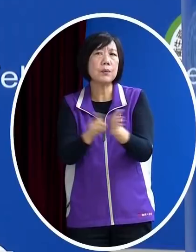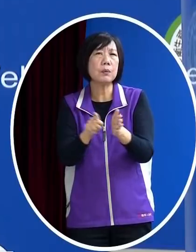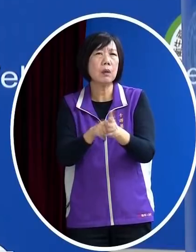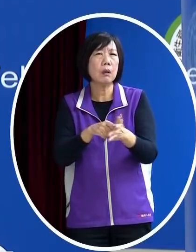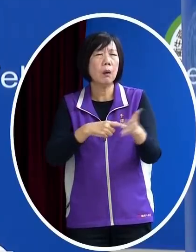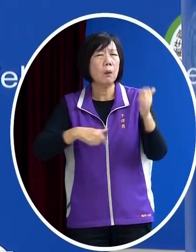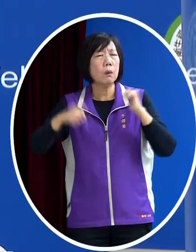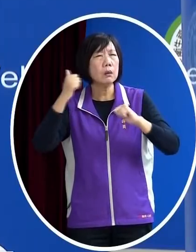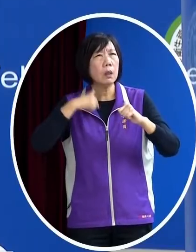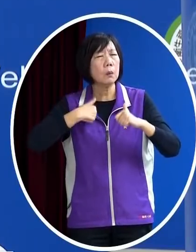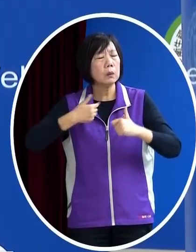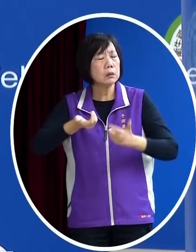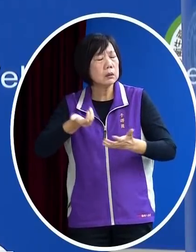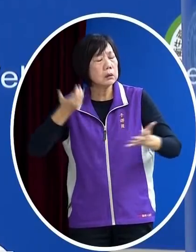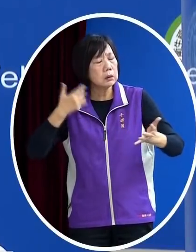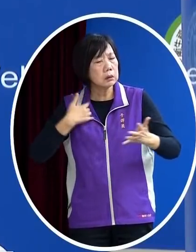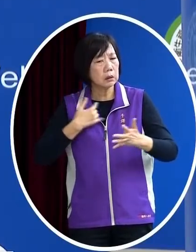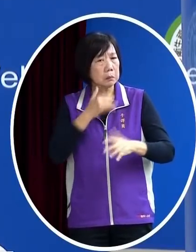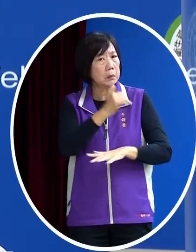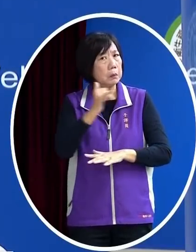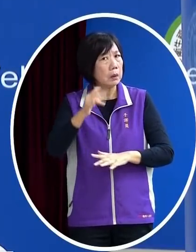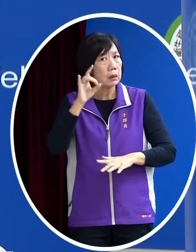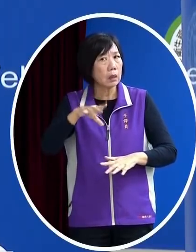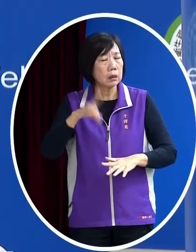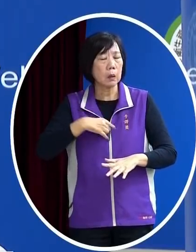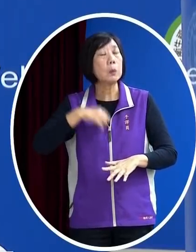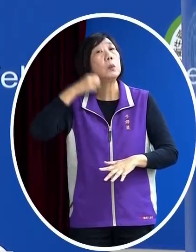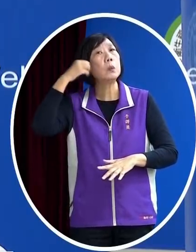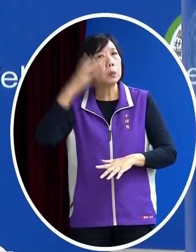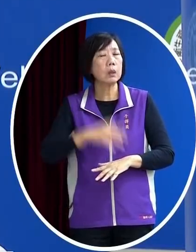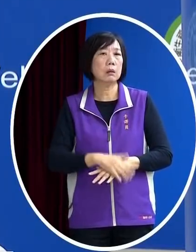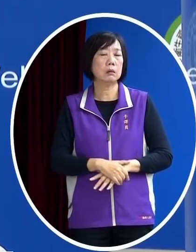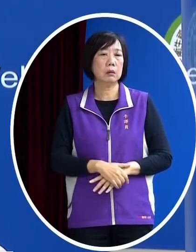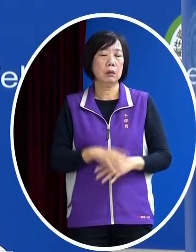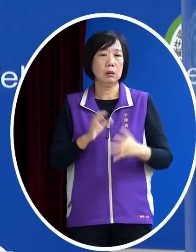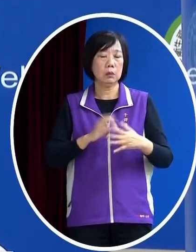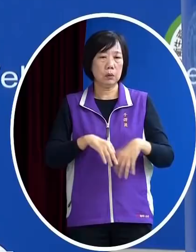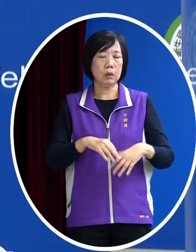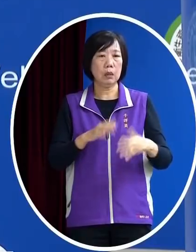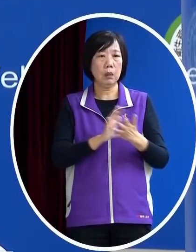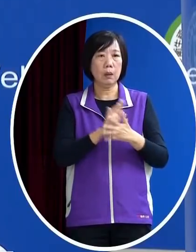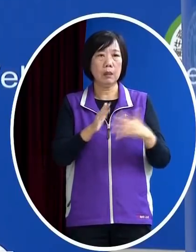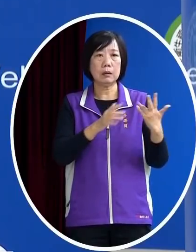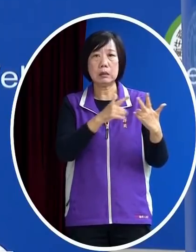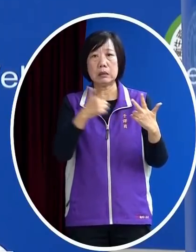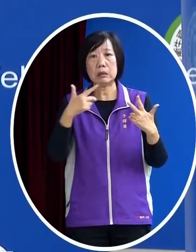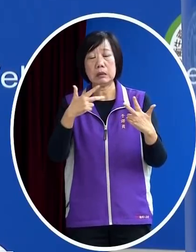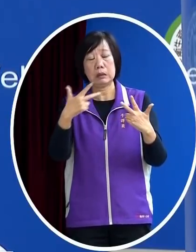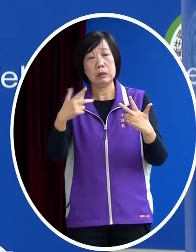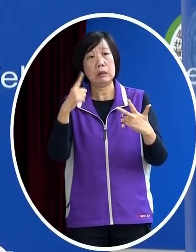想确切的活动史，且并未提及曾与个案771接触。